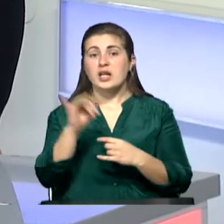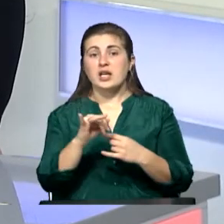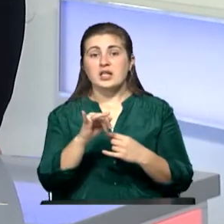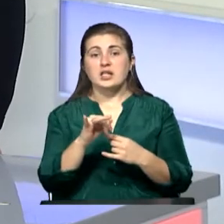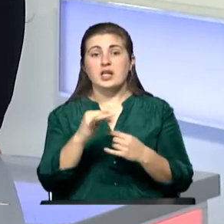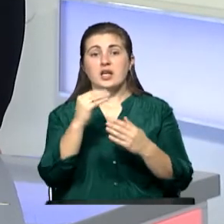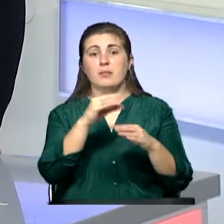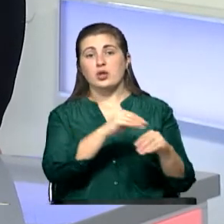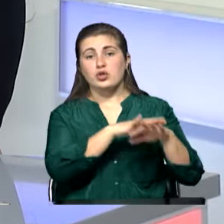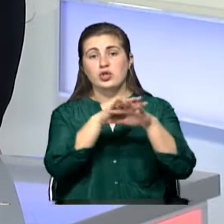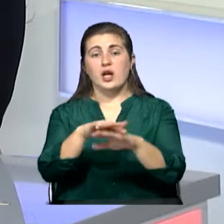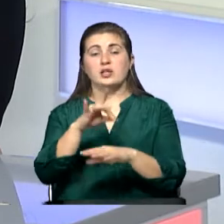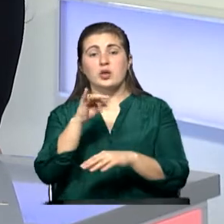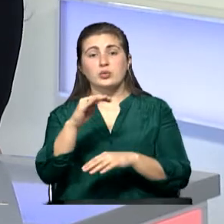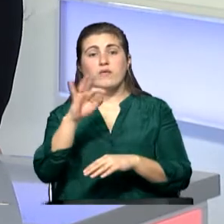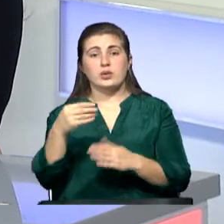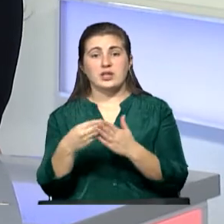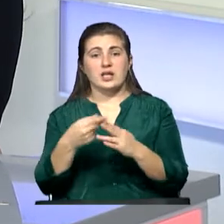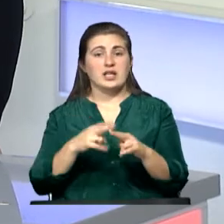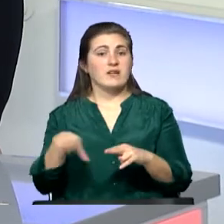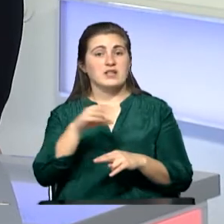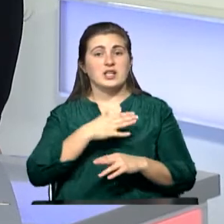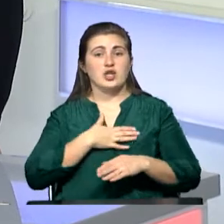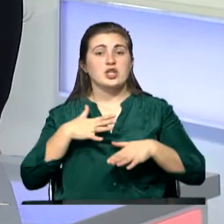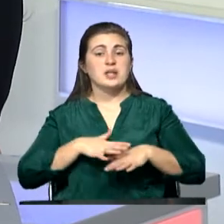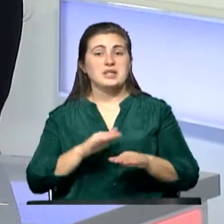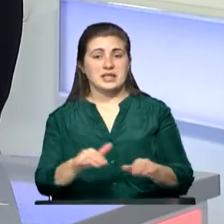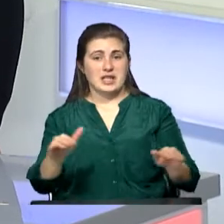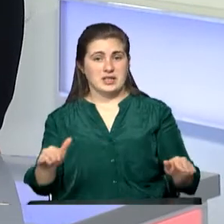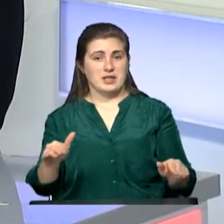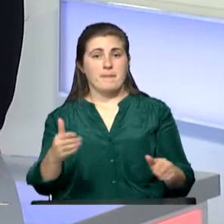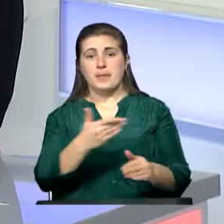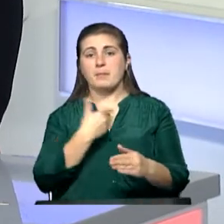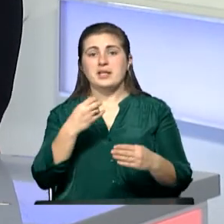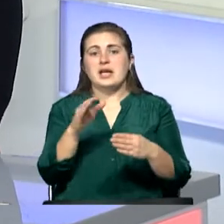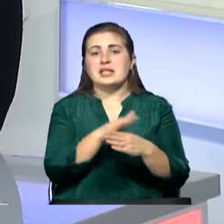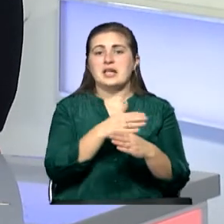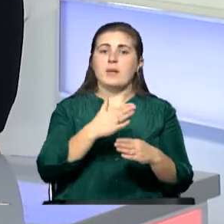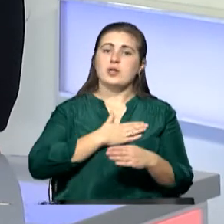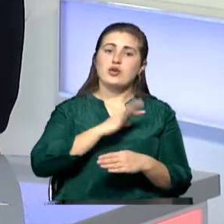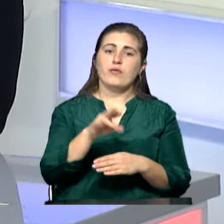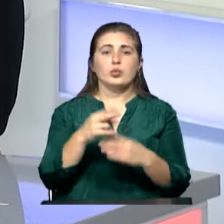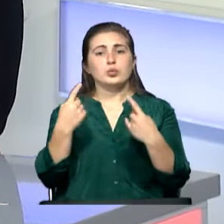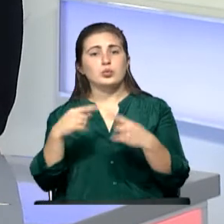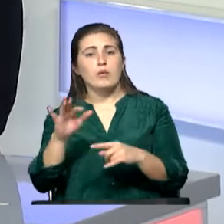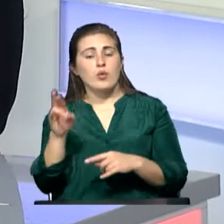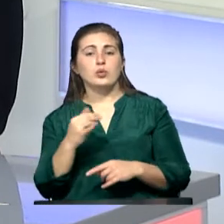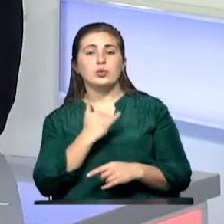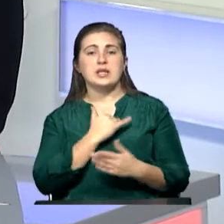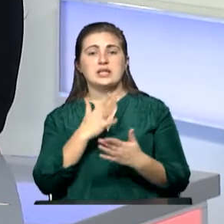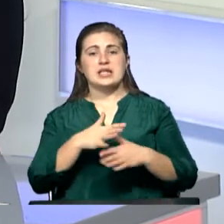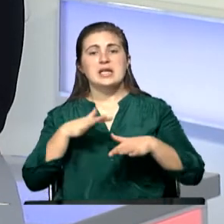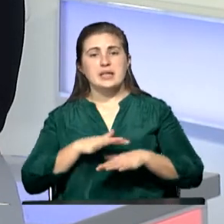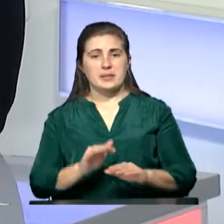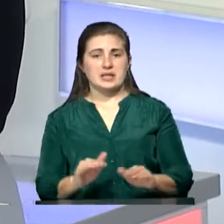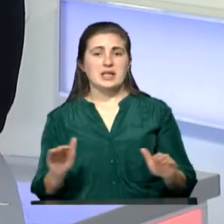счета Русфонда деньги. Я знаю, это все наши крымские дети. Мы не разделяем наш этот фонд, другой фонд. У нас есть крымские